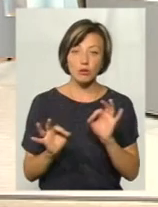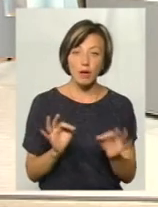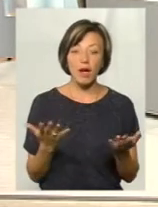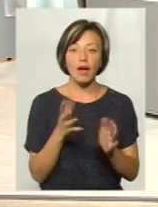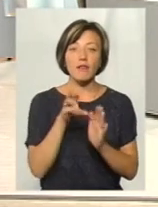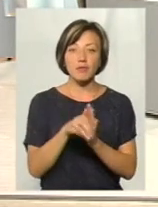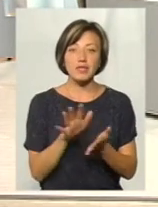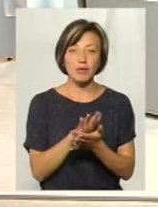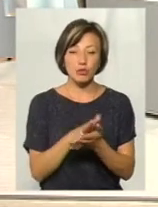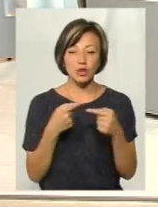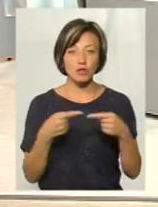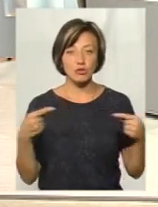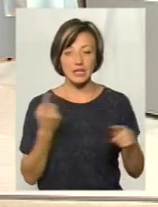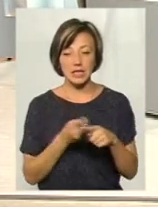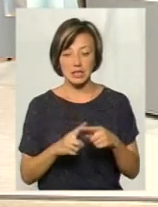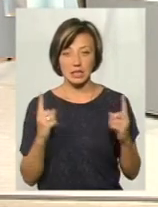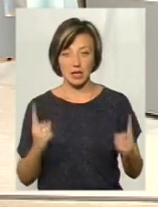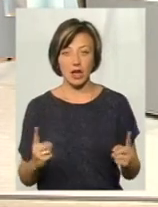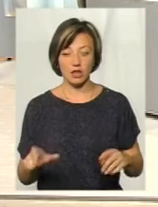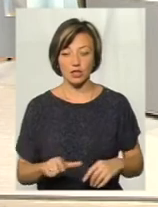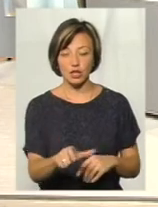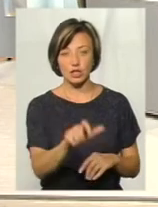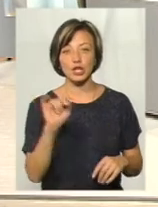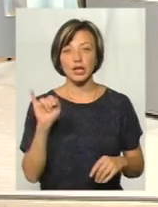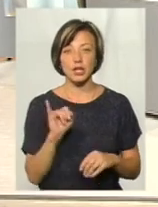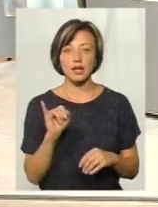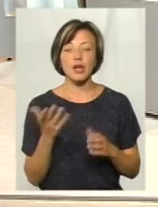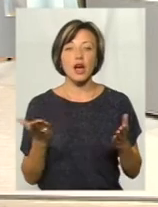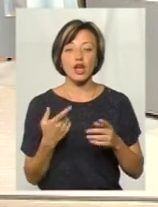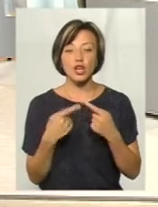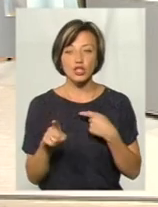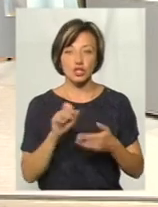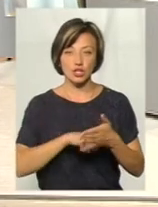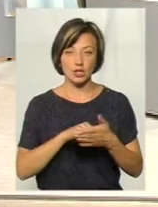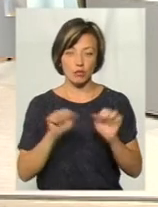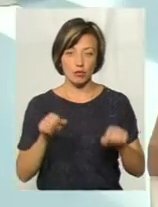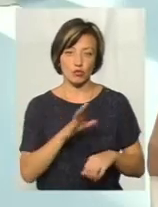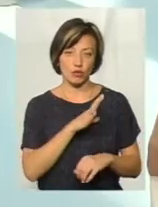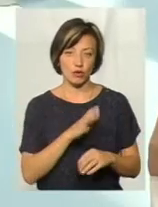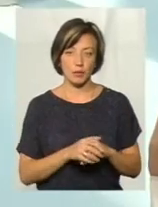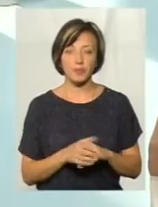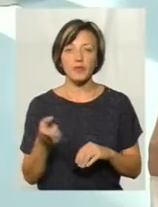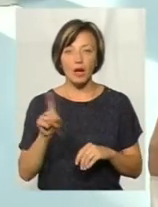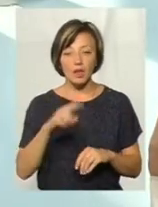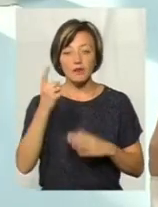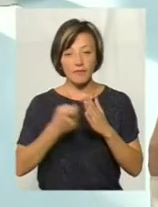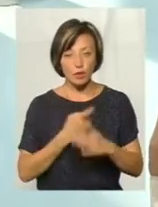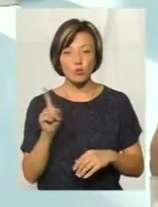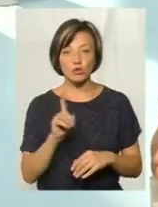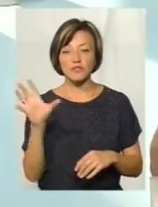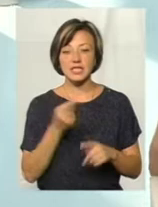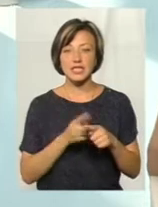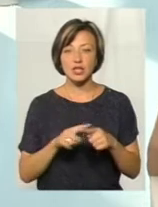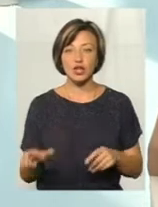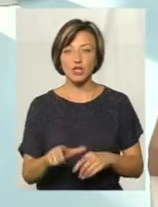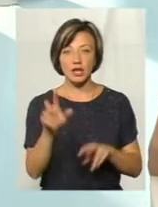який міст забруднюючих речовин на даній ділянці річки і які інші чинники можуть бути. Адже відомо, що всі ці річки,